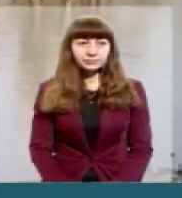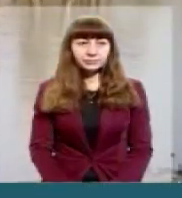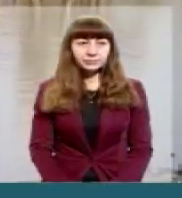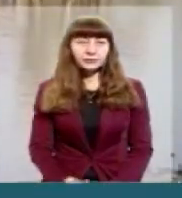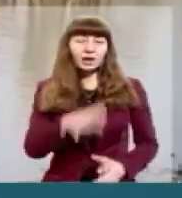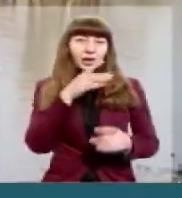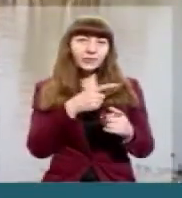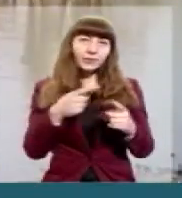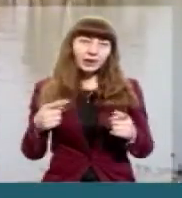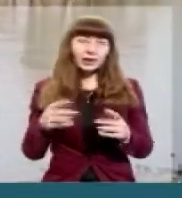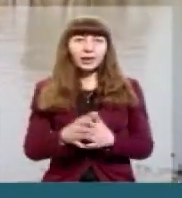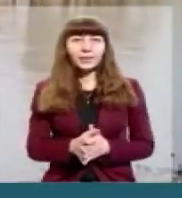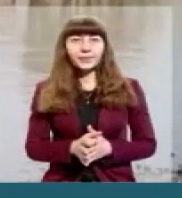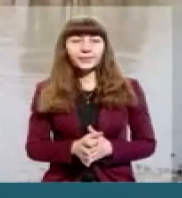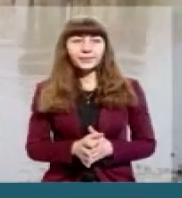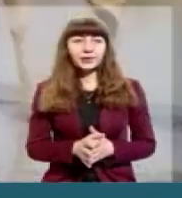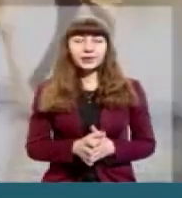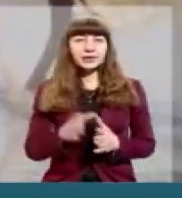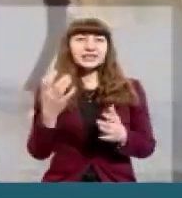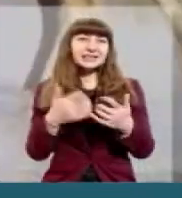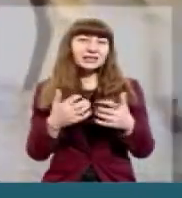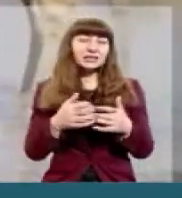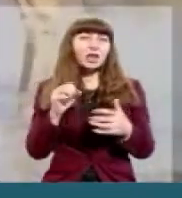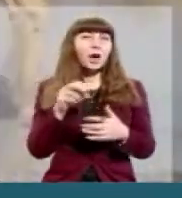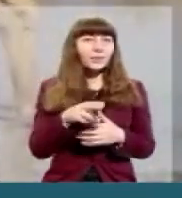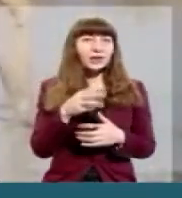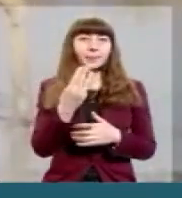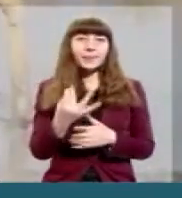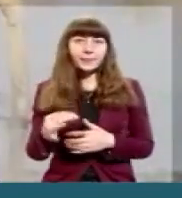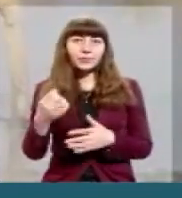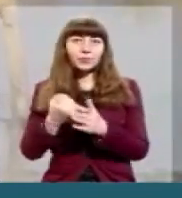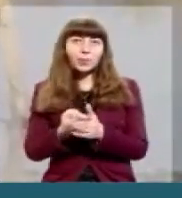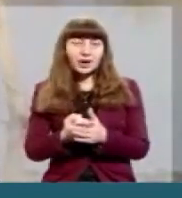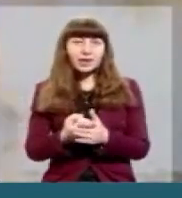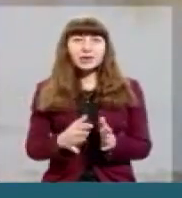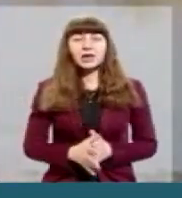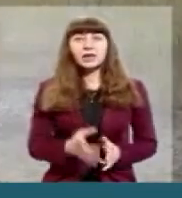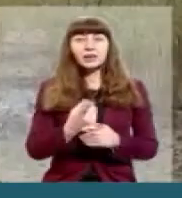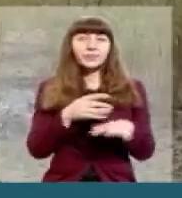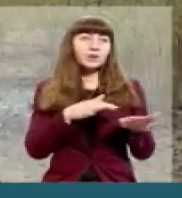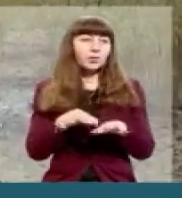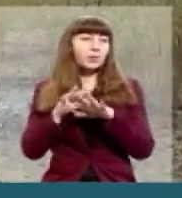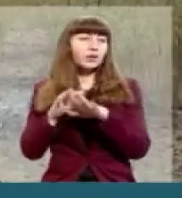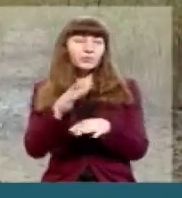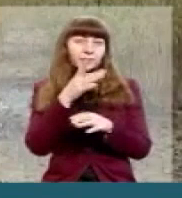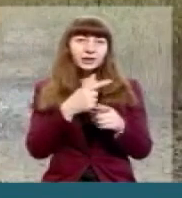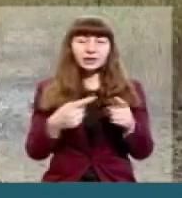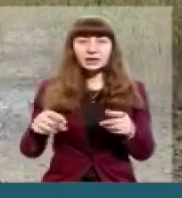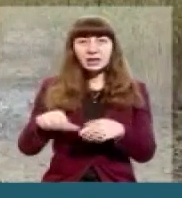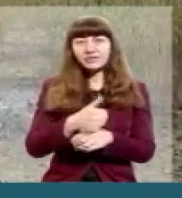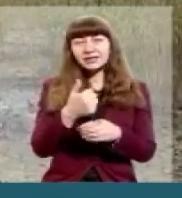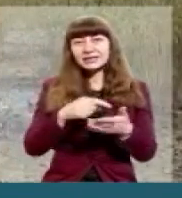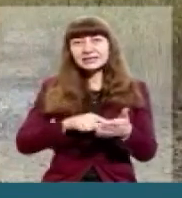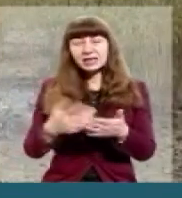Киттердің төлдеу кезені сәуірдің ортасы мен мамыр айына келеді. Сол себепті де аталмыш науқанды жыл сайын осы уақыт аралығында өткізу